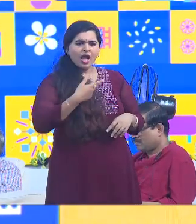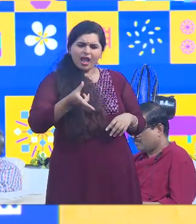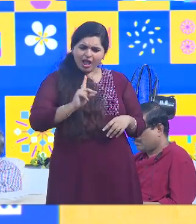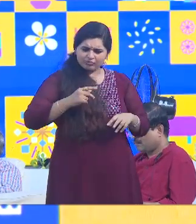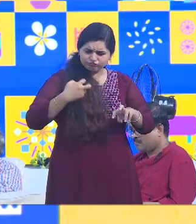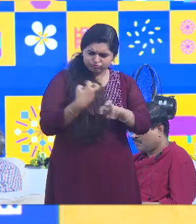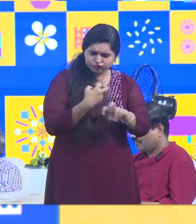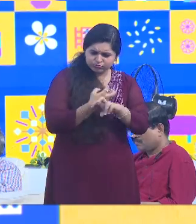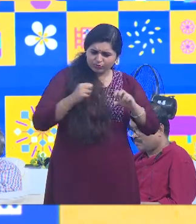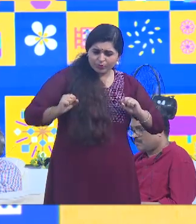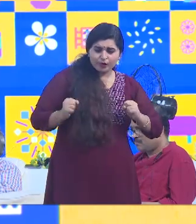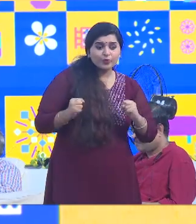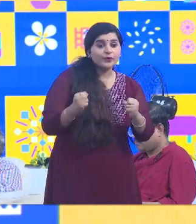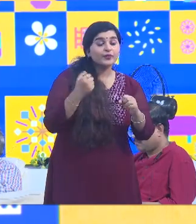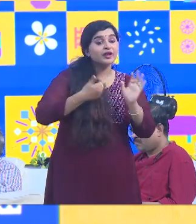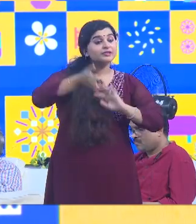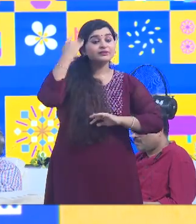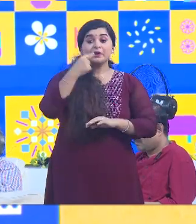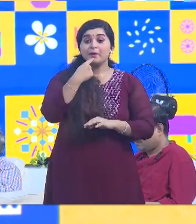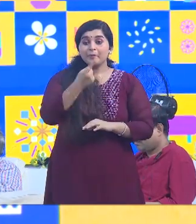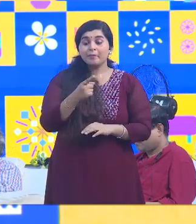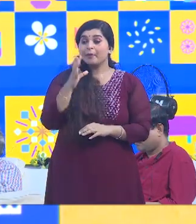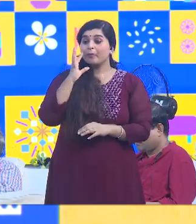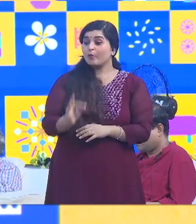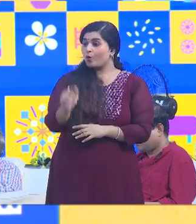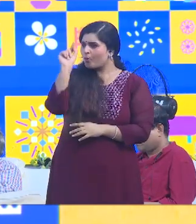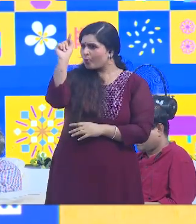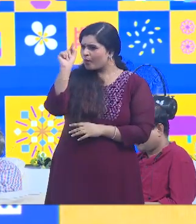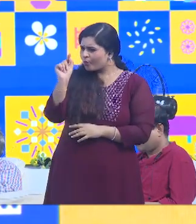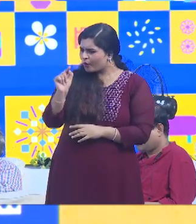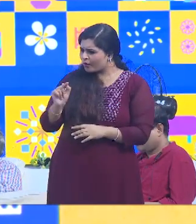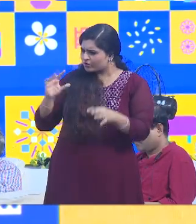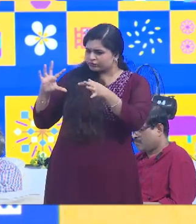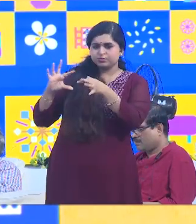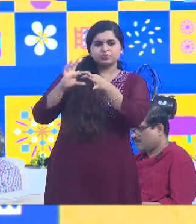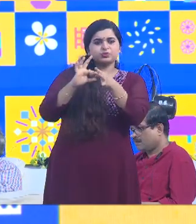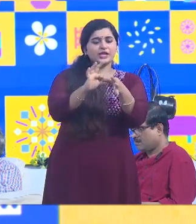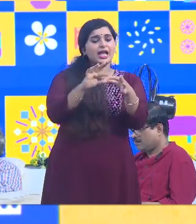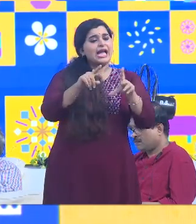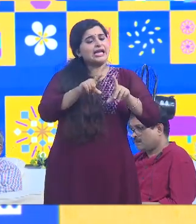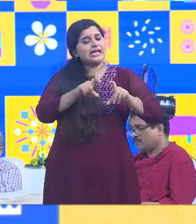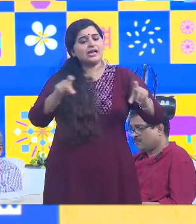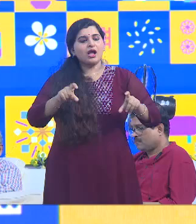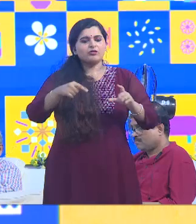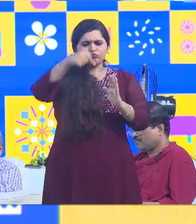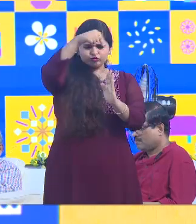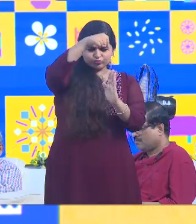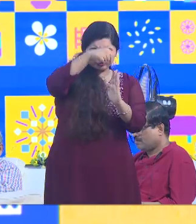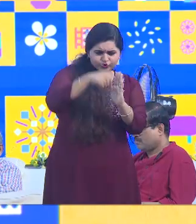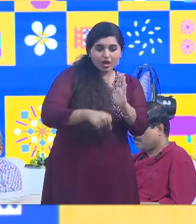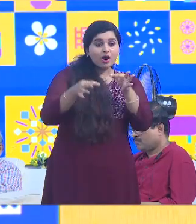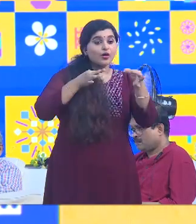പോകുവാൻ ഞാൻ നേരത്തെ സൂചിപ്പിച്ച ഘടകങ്ങൾ, സൂചകങ്ങളുടെ അടിസ്ഥാനത്തിൽ ഒരു വളരെ വ്യക്തമായ, വിശദമായ, എല്ലാ